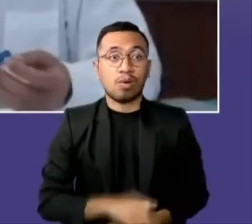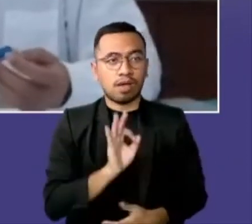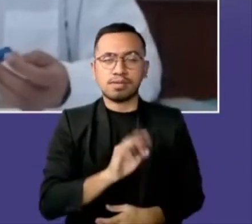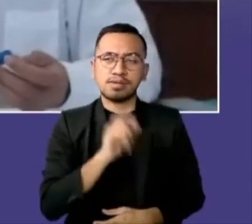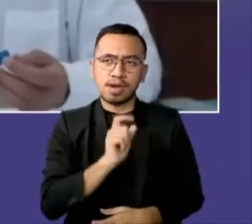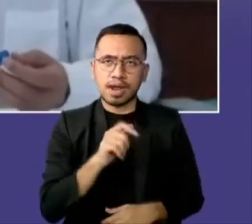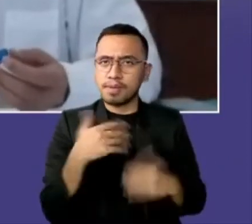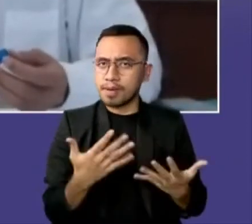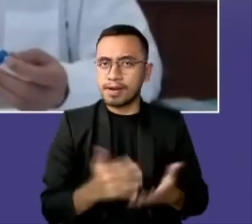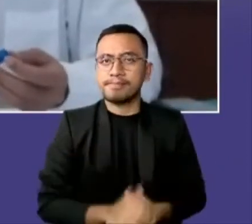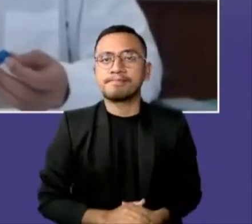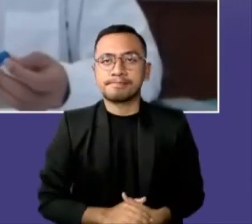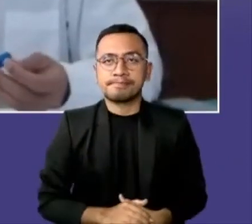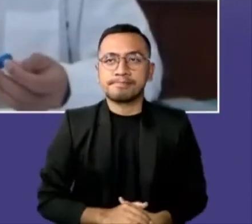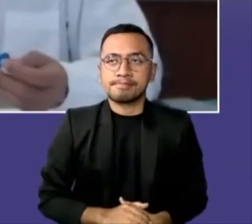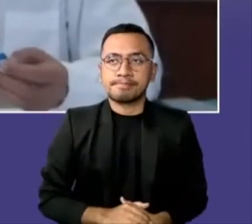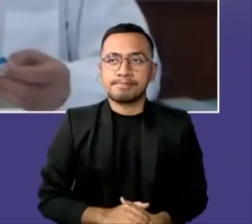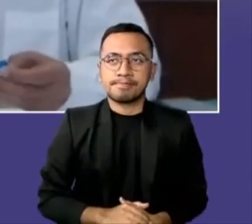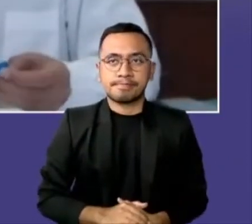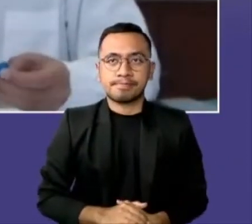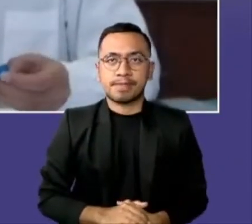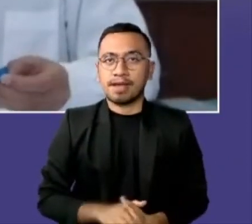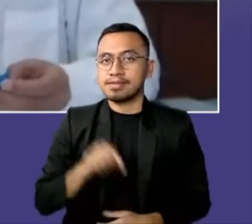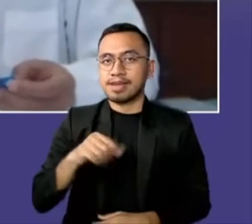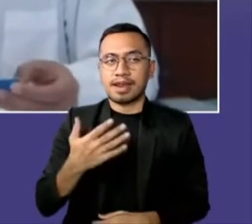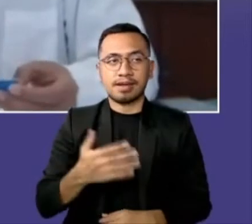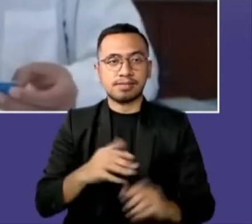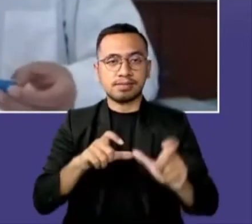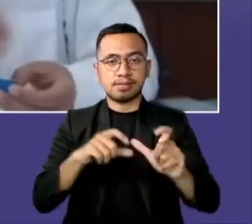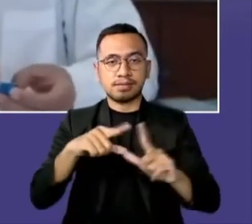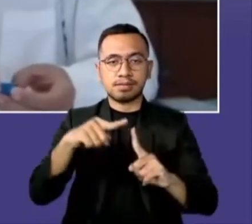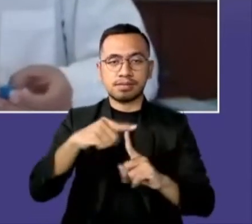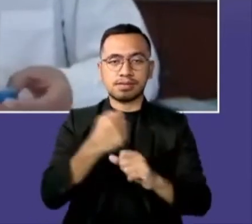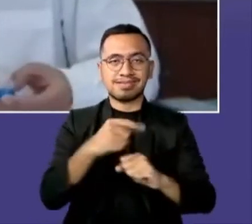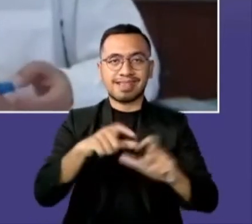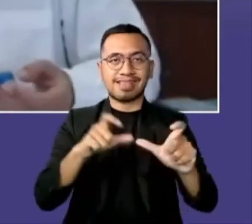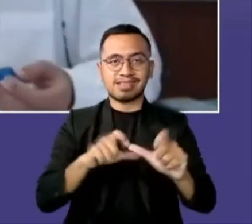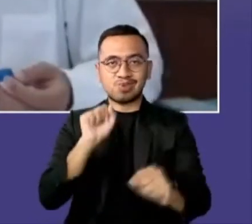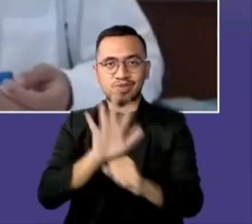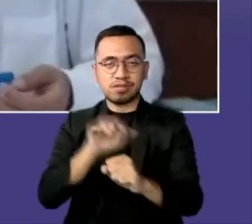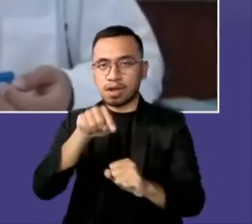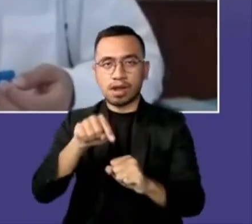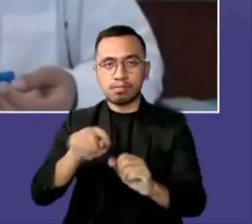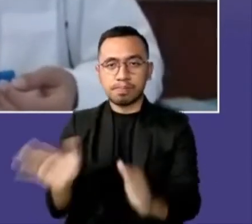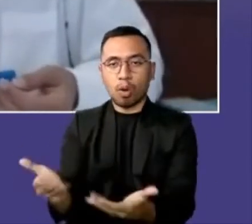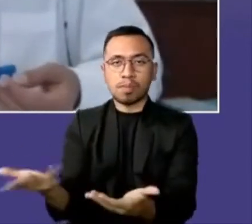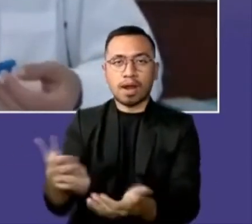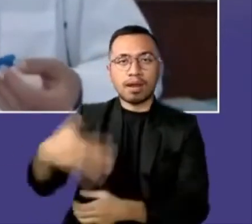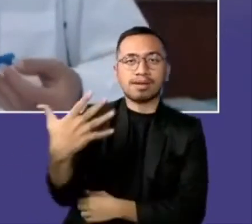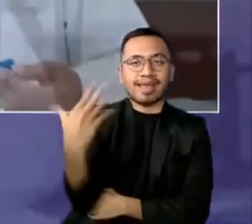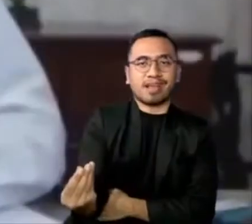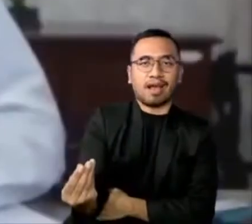kita, satuan tugas COVID, kita menurunkan sampai ke tingkat desa dan kita melakukan operasi razia orang kondangan.